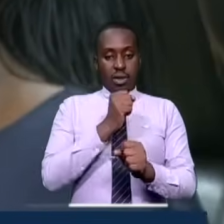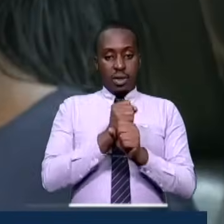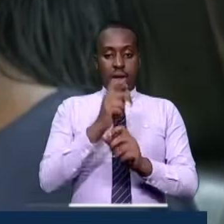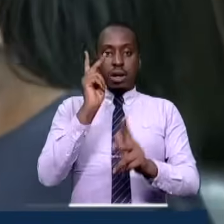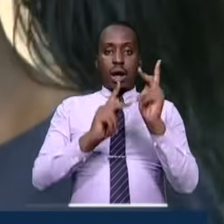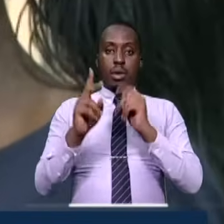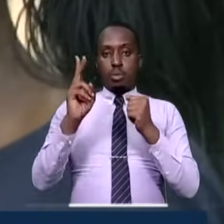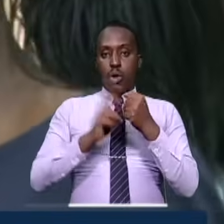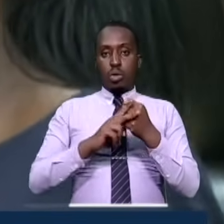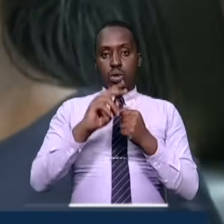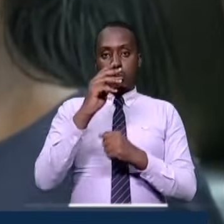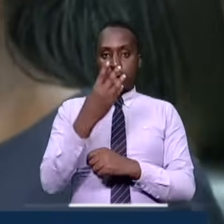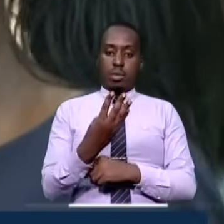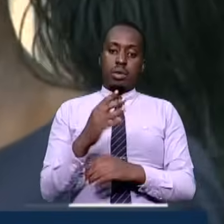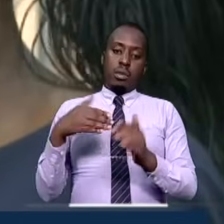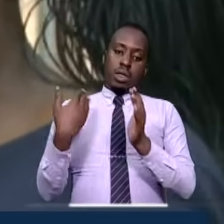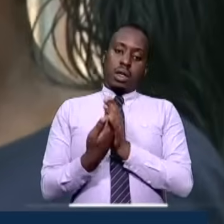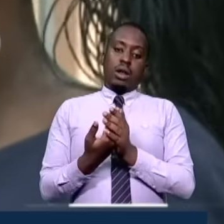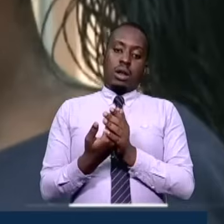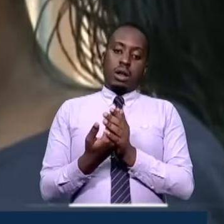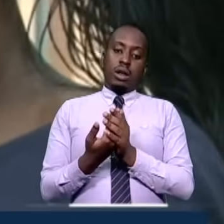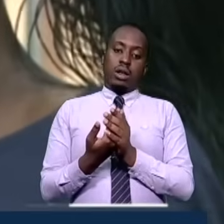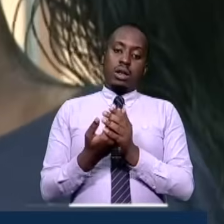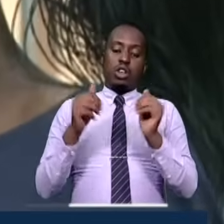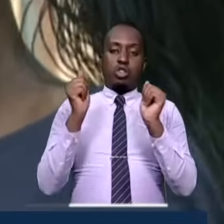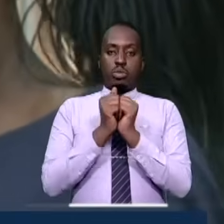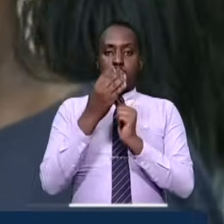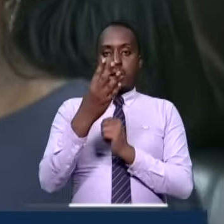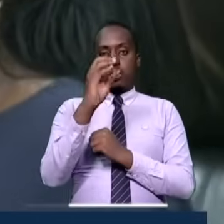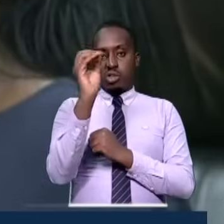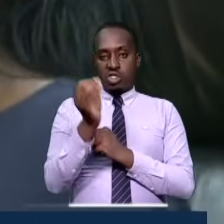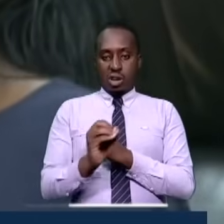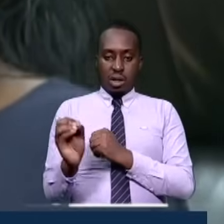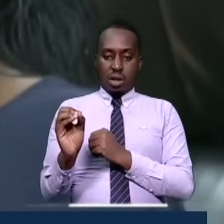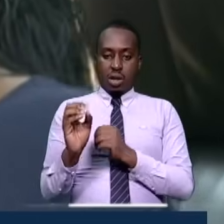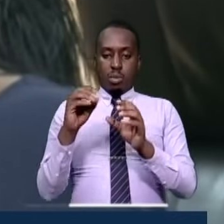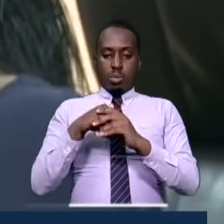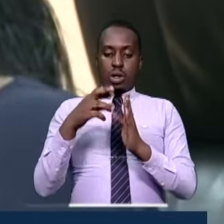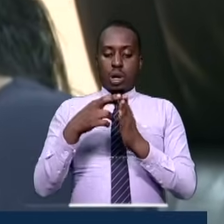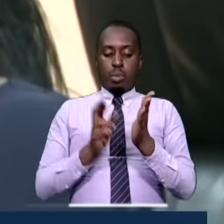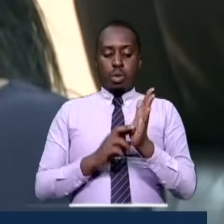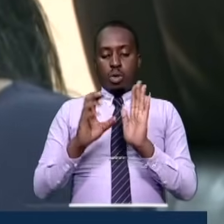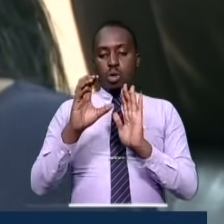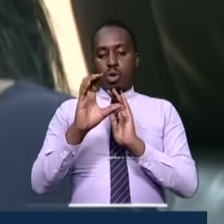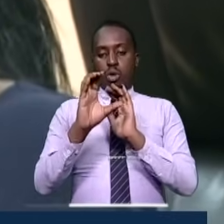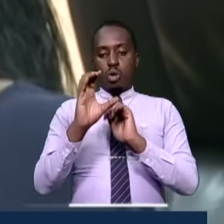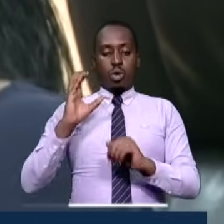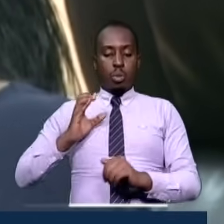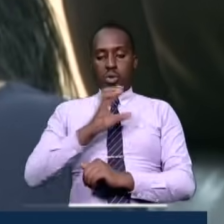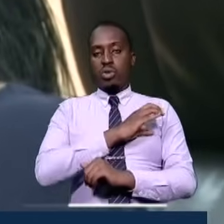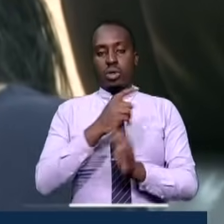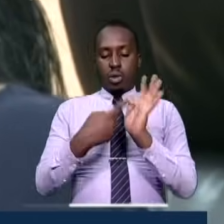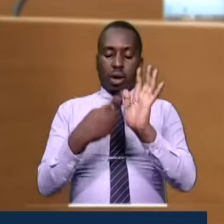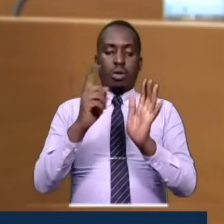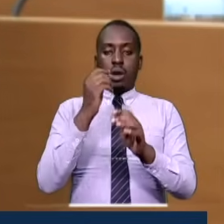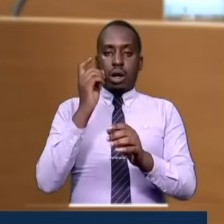abantu 74 bangana na 14%. Muri raporo komisiyo ikaba itwereka ko hari ikibazo cy'abakozi